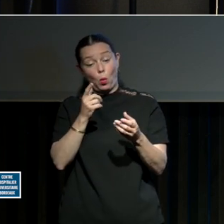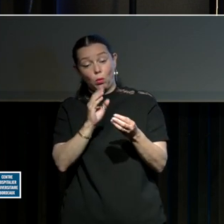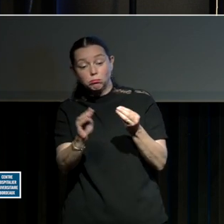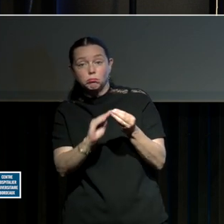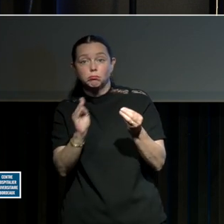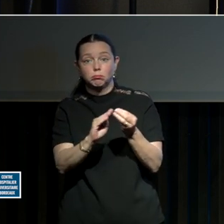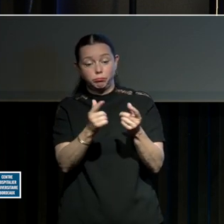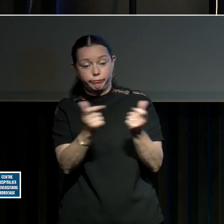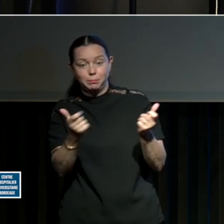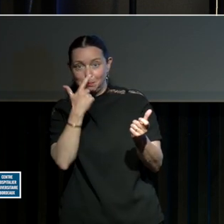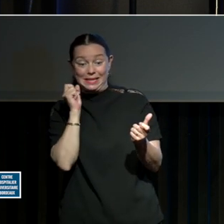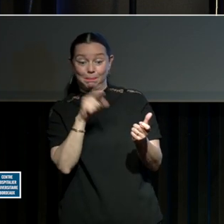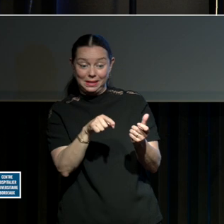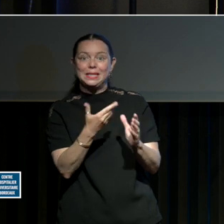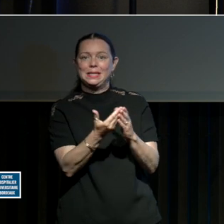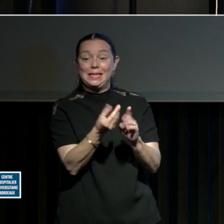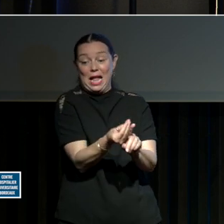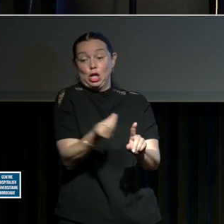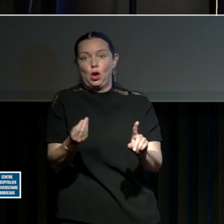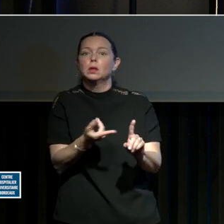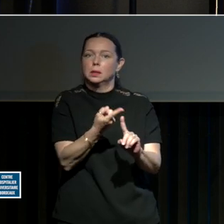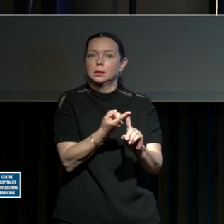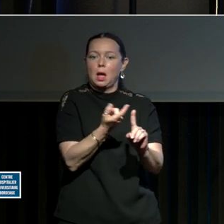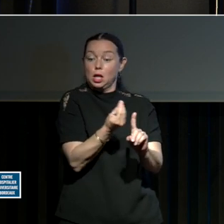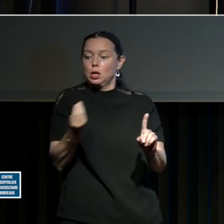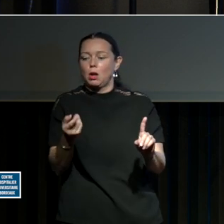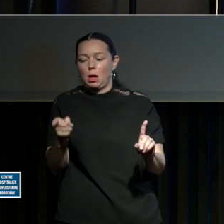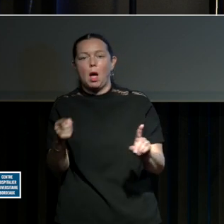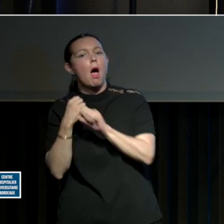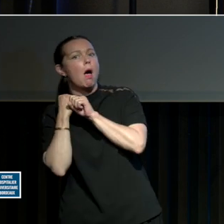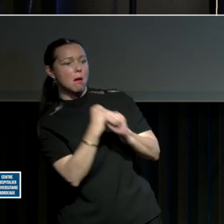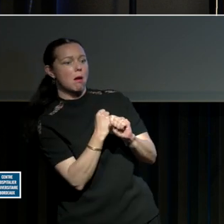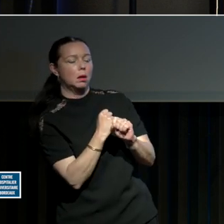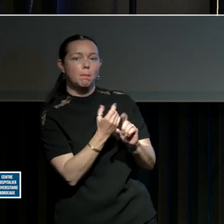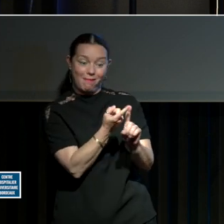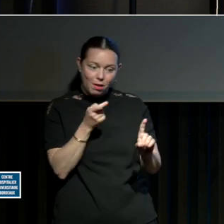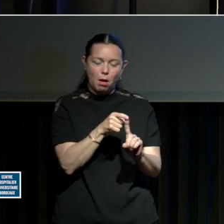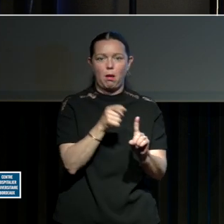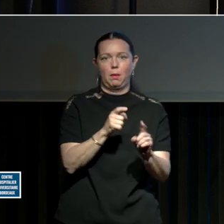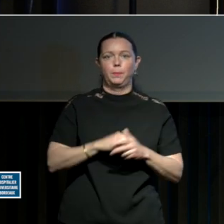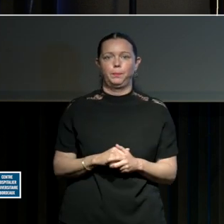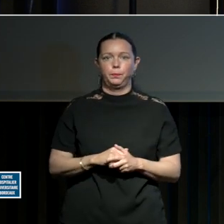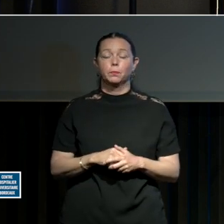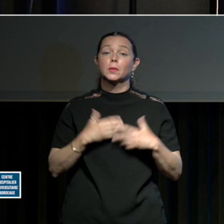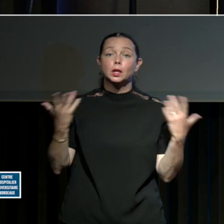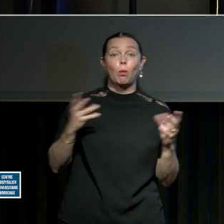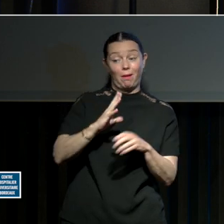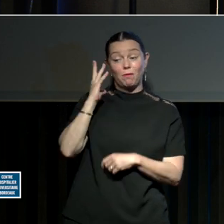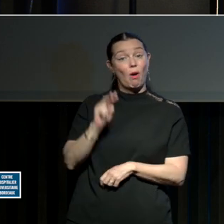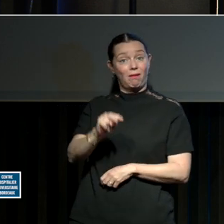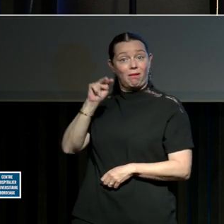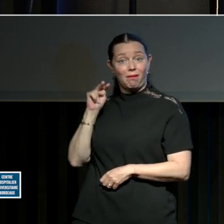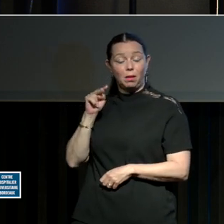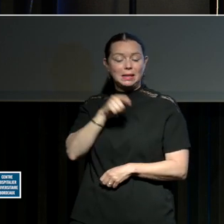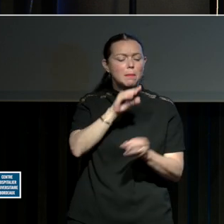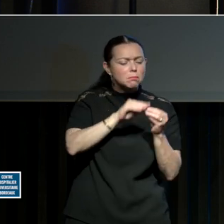était l'agent causal principal des phénomènes de dépendance. Donc, de cette approche qui était centrée sur